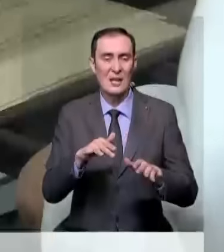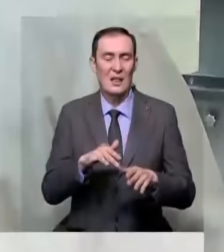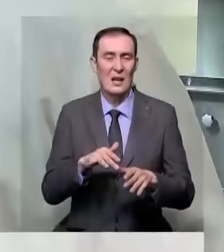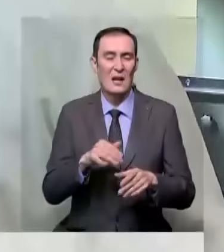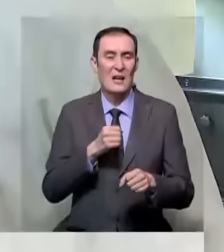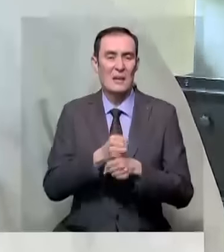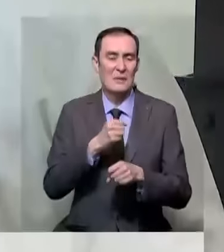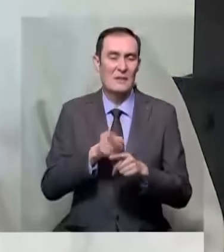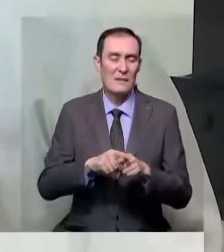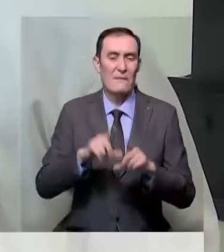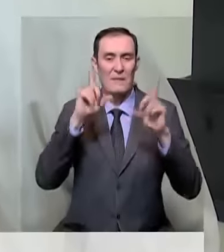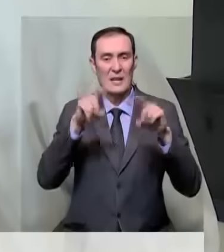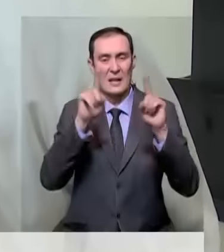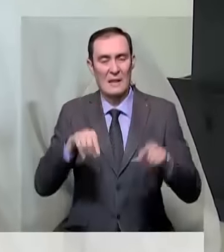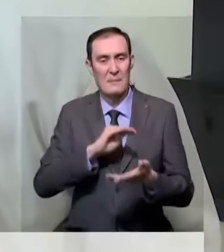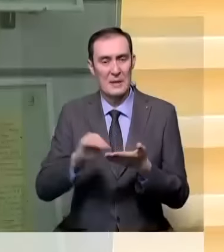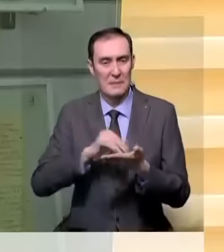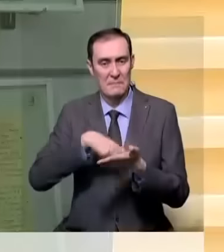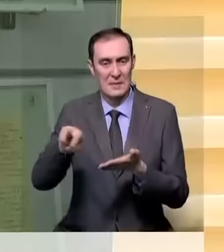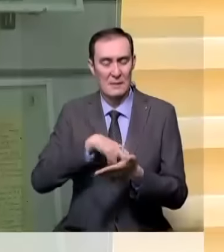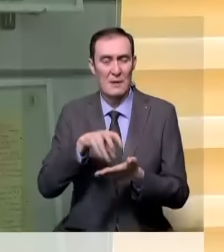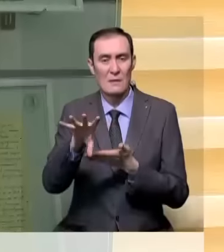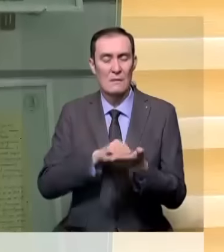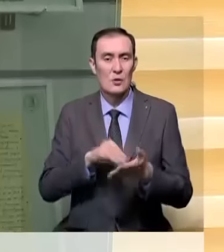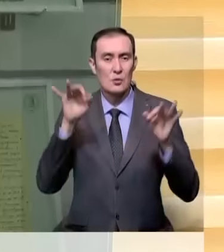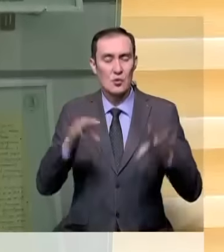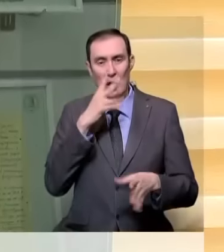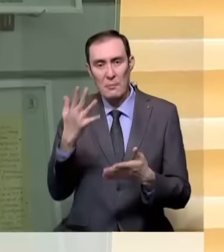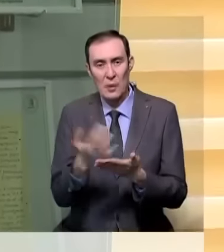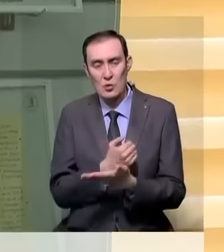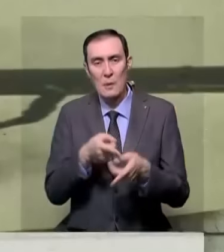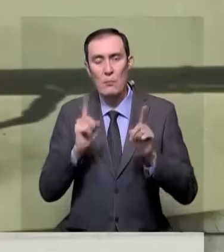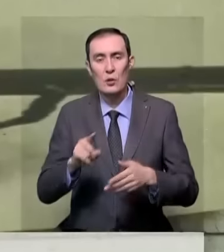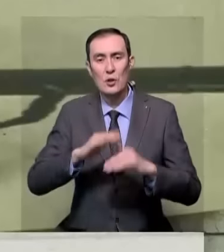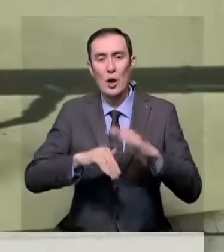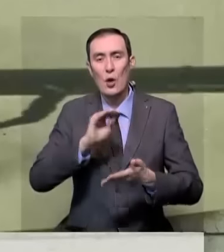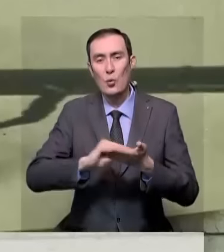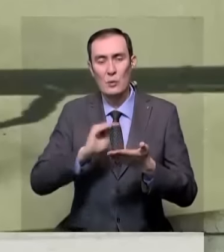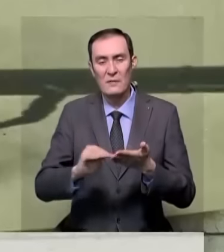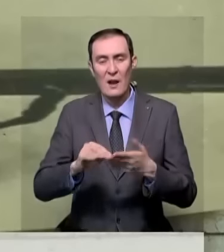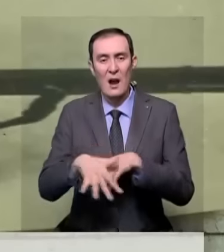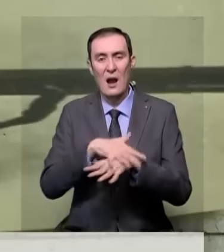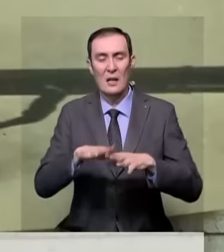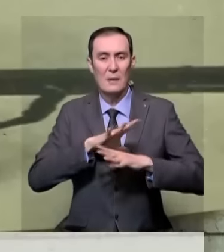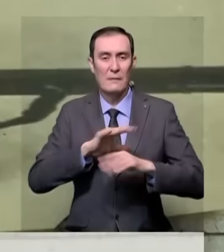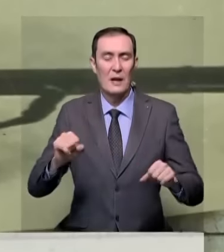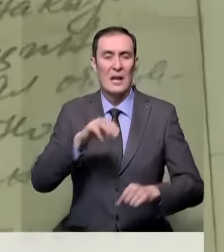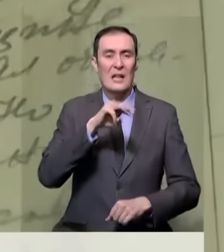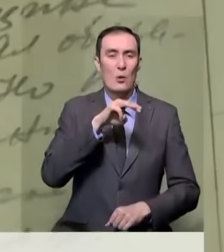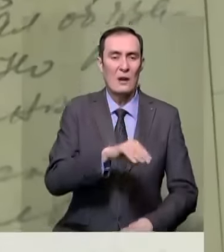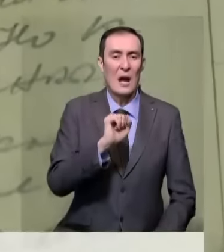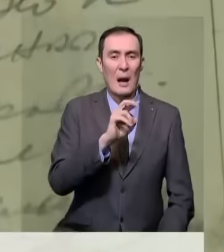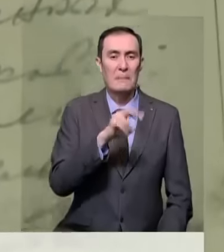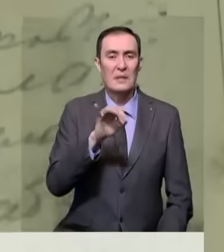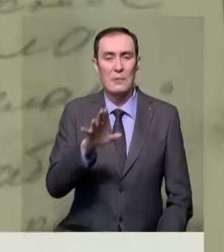репрессированных, фотографии и переписки. Вот, например, при оцифровке случайно обнаружена подлинная рукопись Халык Кахарманы Тлеугале Абдыбекова,